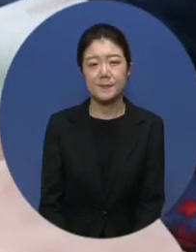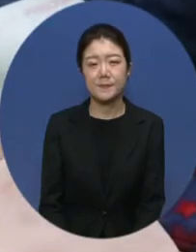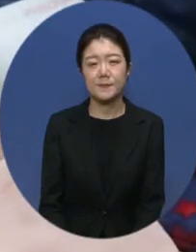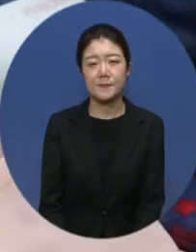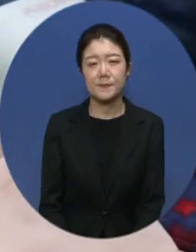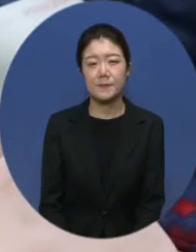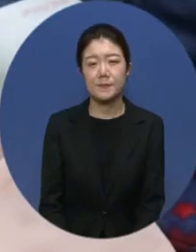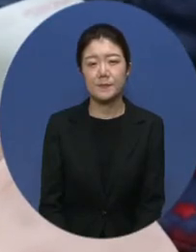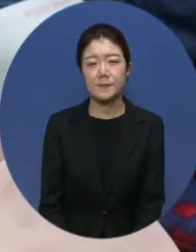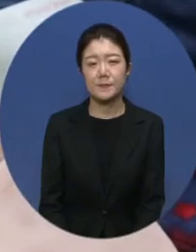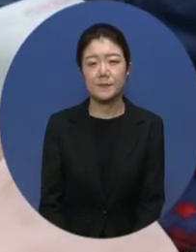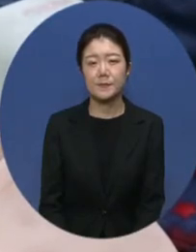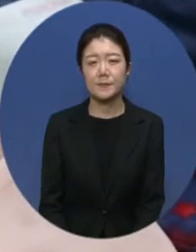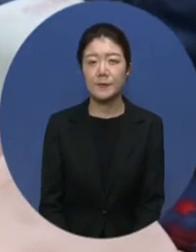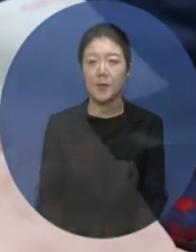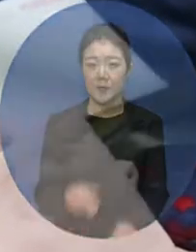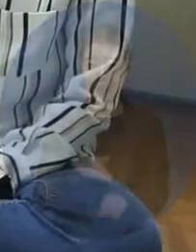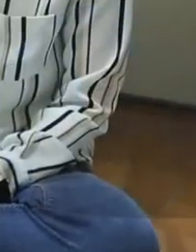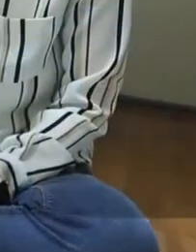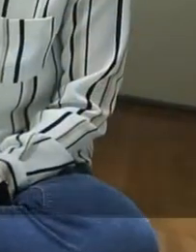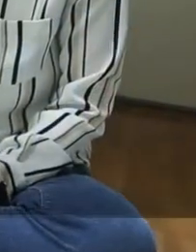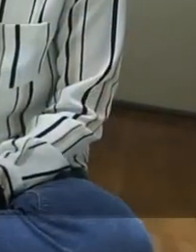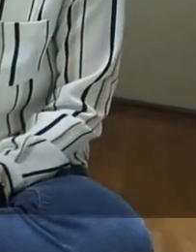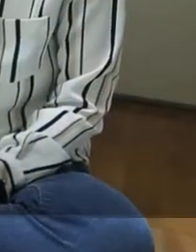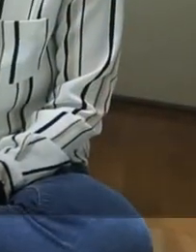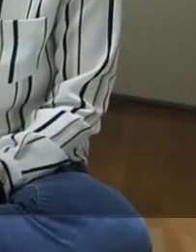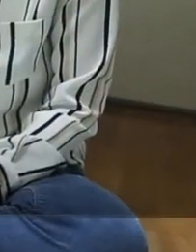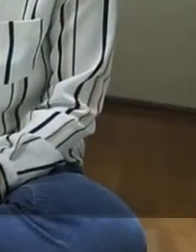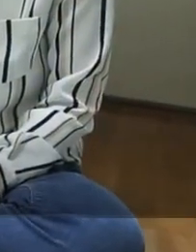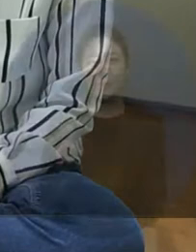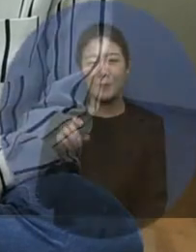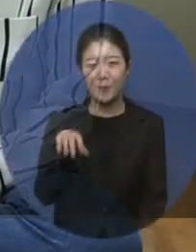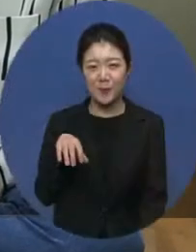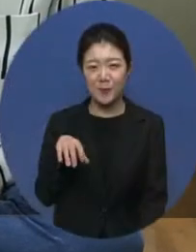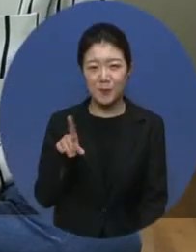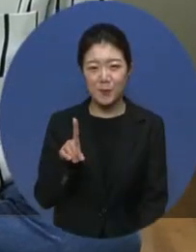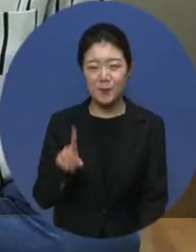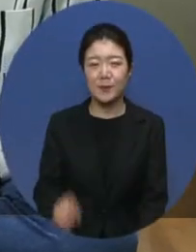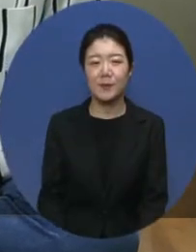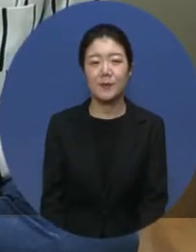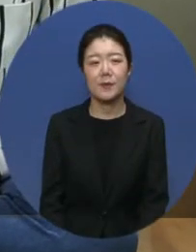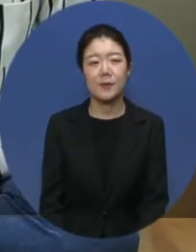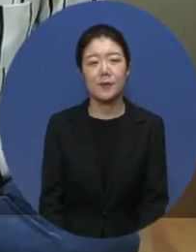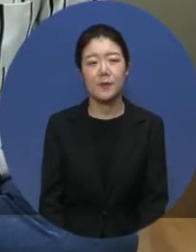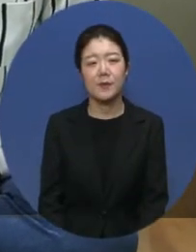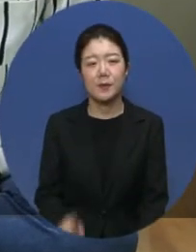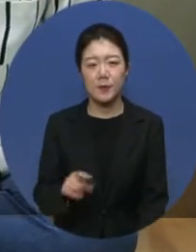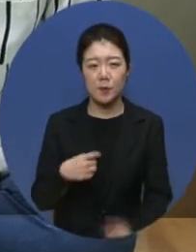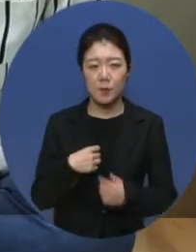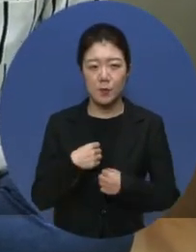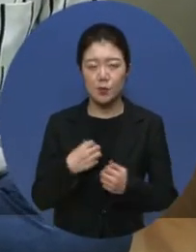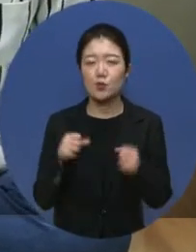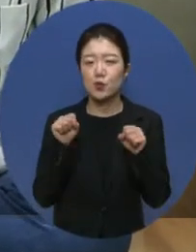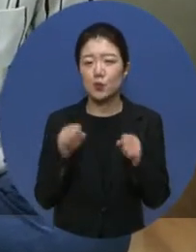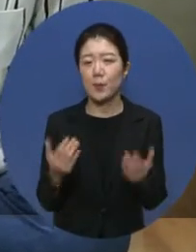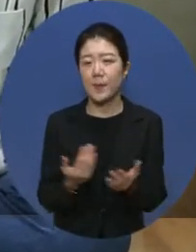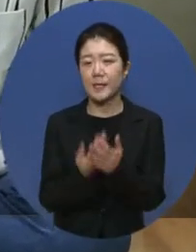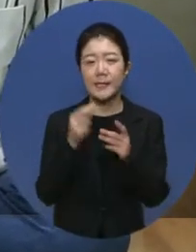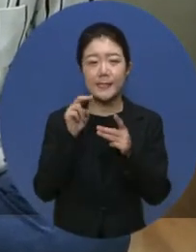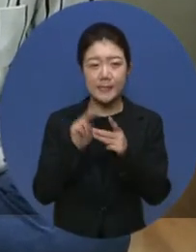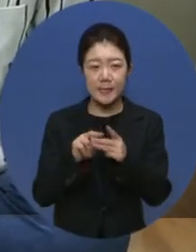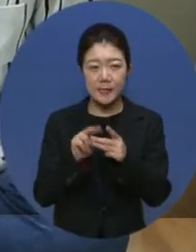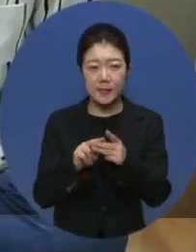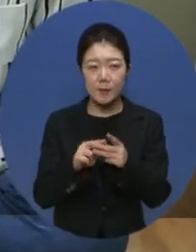스타일이 이렇게 이런 식으로 도움으로 들어가는 거. 네, 여기는 어떤 곳이에요? 네, 꼬마이 운동 발달 센터라고요.